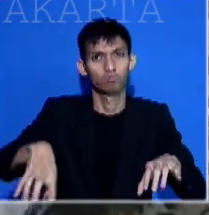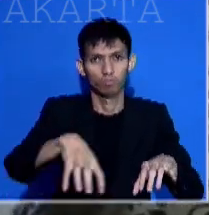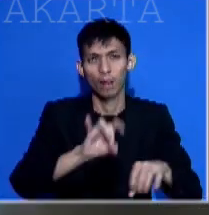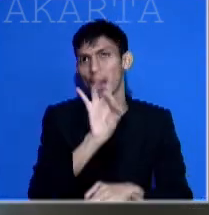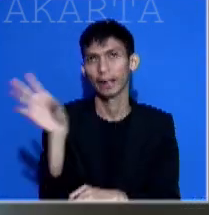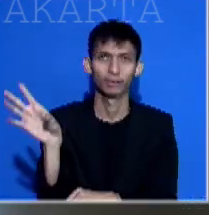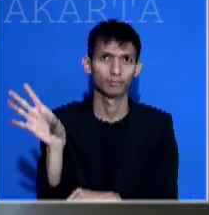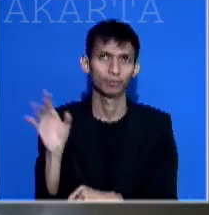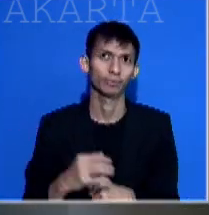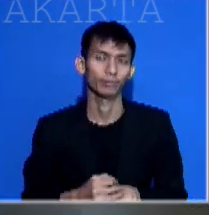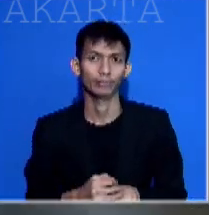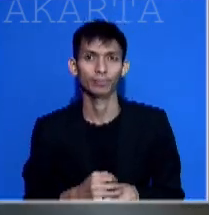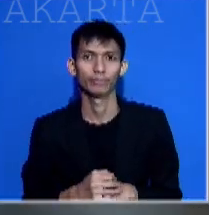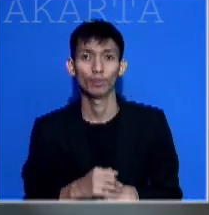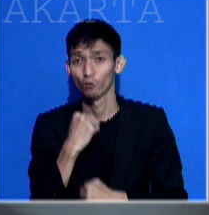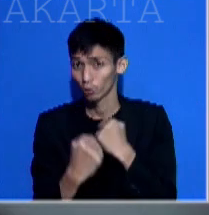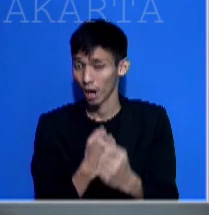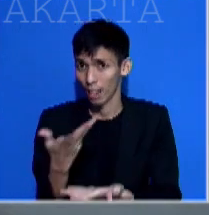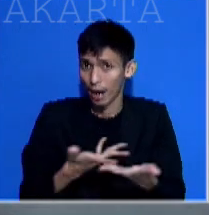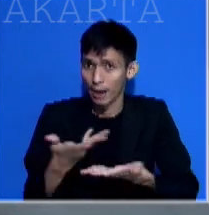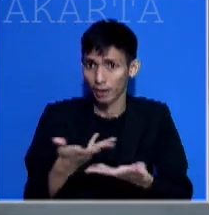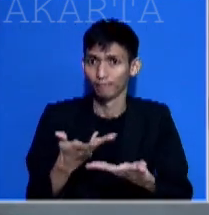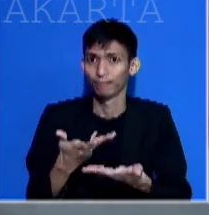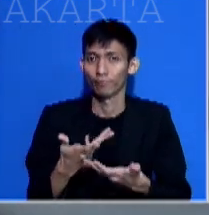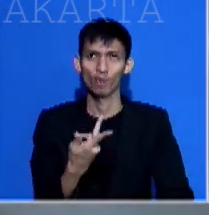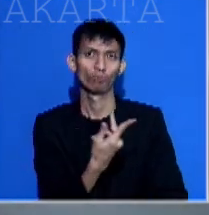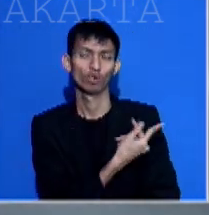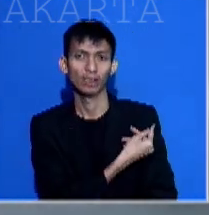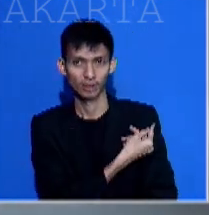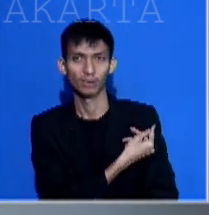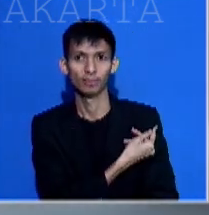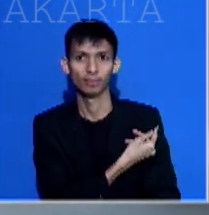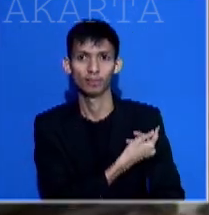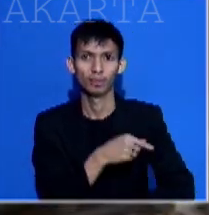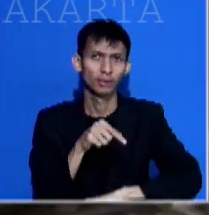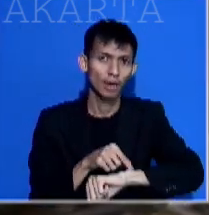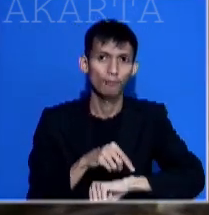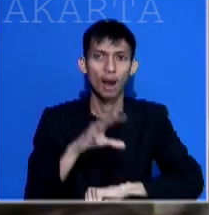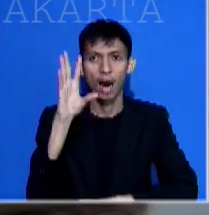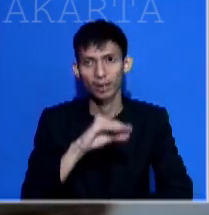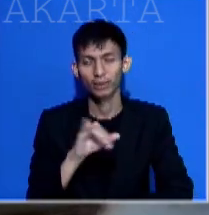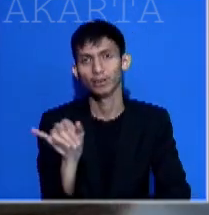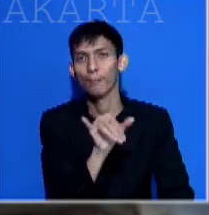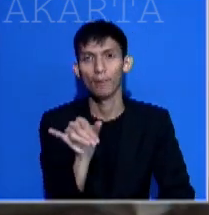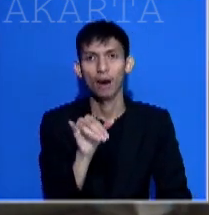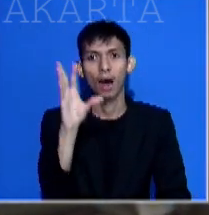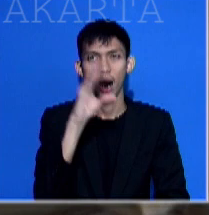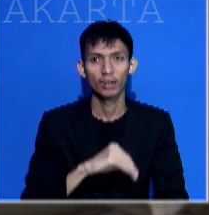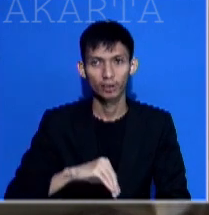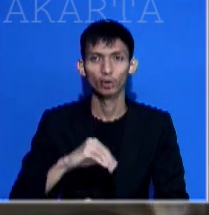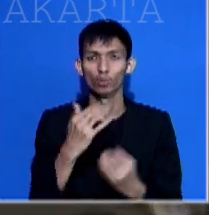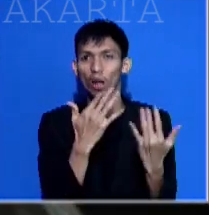DIY. Kegiatan pelayanan imunisasi digelar bertepatan dengan peringatan Hari Jadi IBI ke-73 dan Pekan Imunisasi